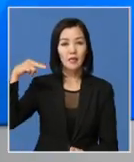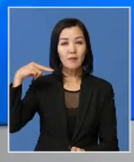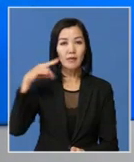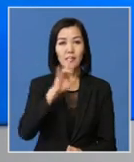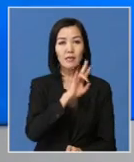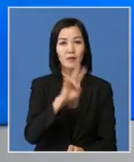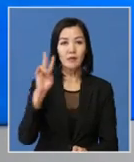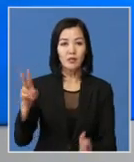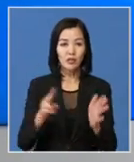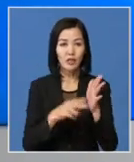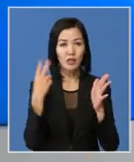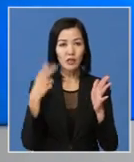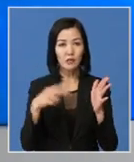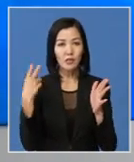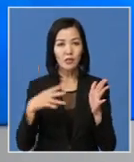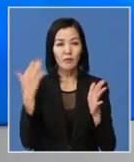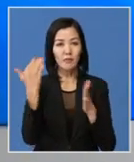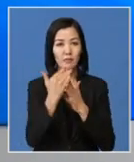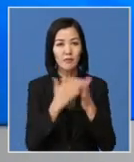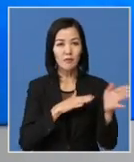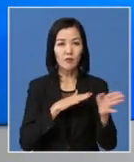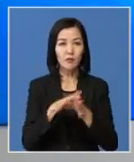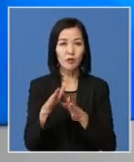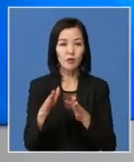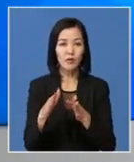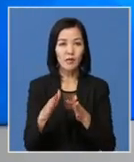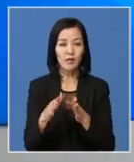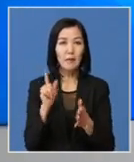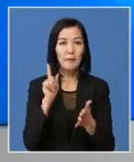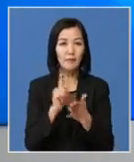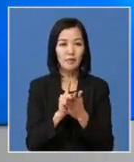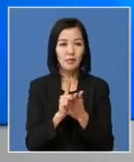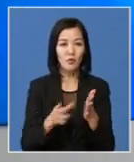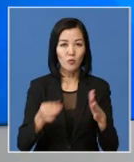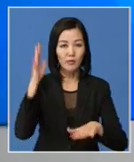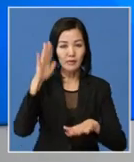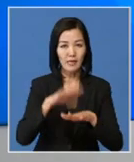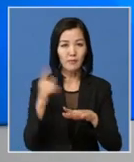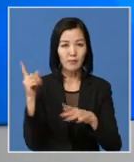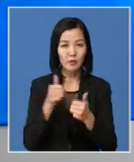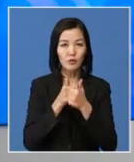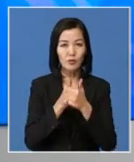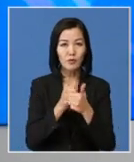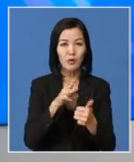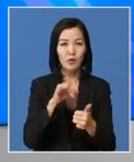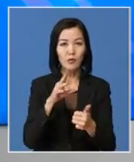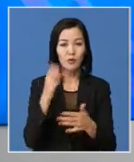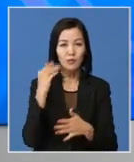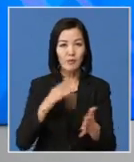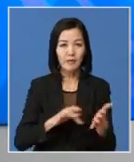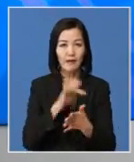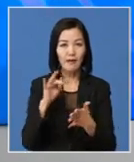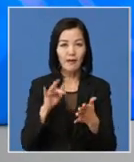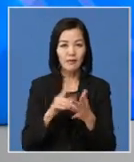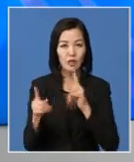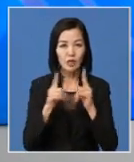Елбасының 7-20-25 бағдарламасын жүзеге асыру біз үшін маңызды міндет. Облыс әкімінің бірінші орынбасары Ләззат Тұрлашев Алматы қаласындағы